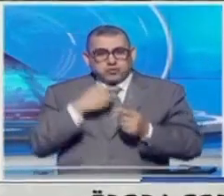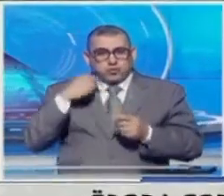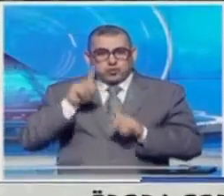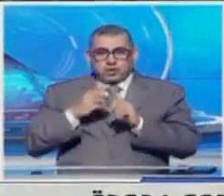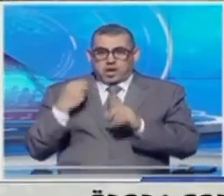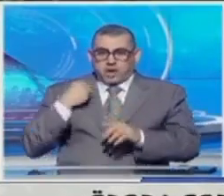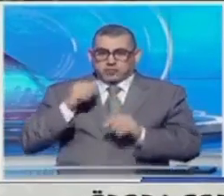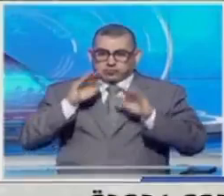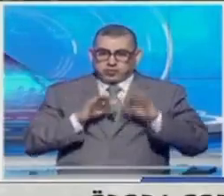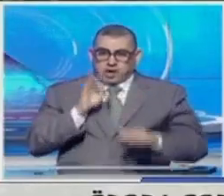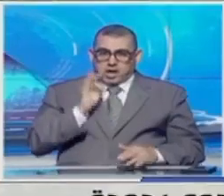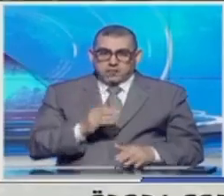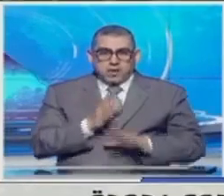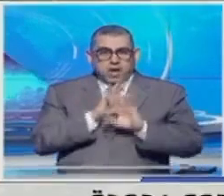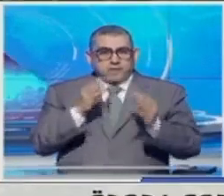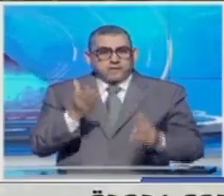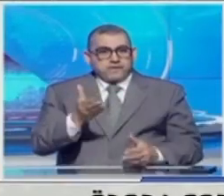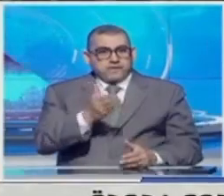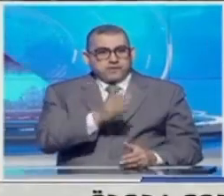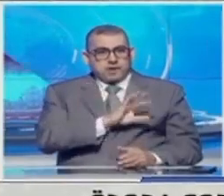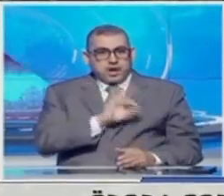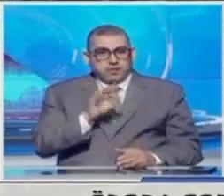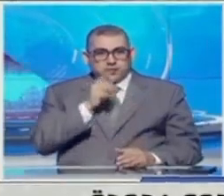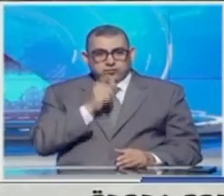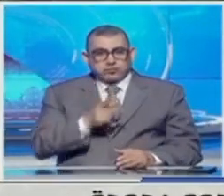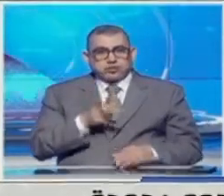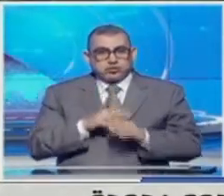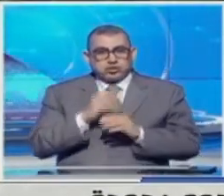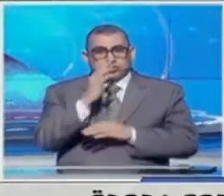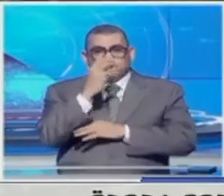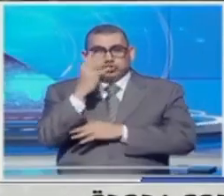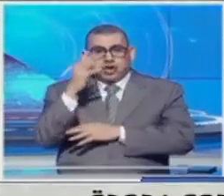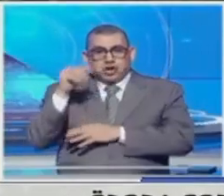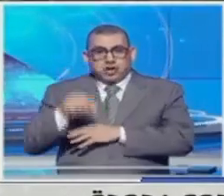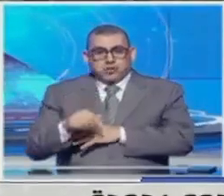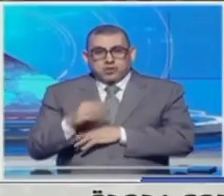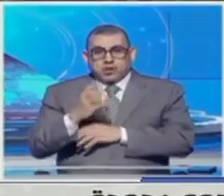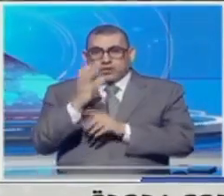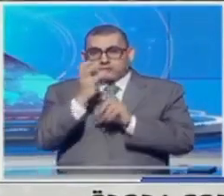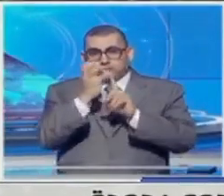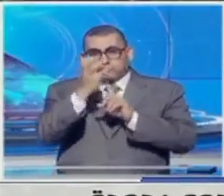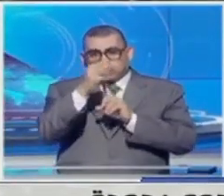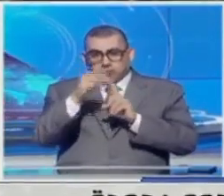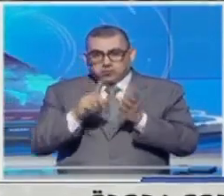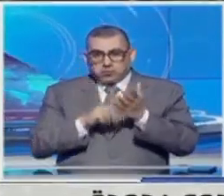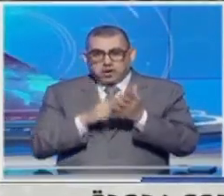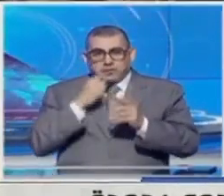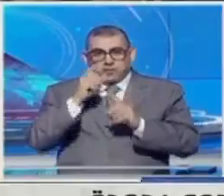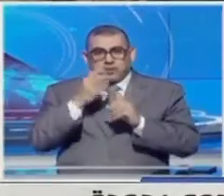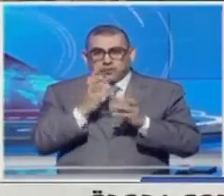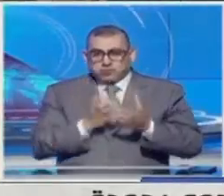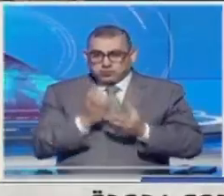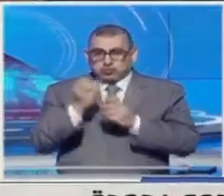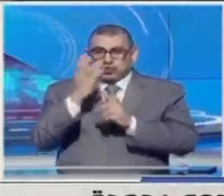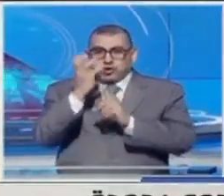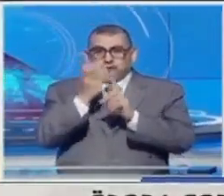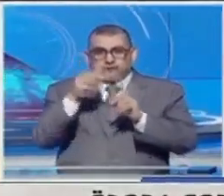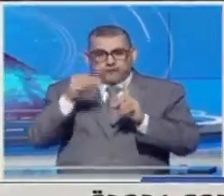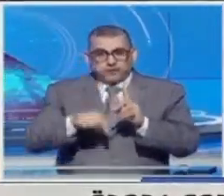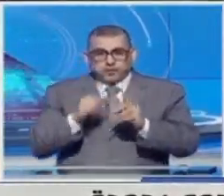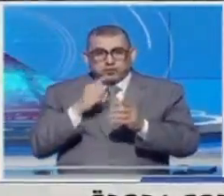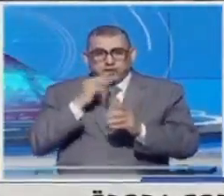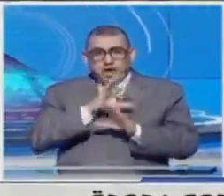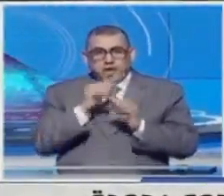الوزارة، موفرين كل حاجة وموفرين كمان أشجار مثمرة وأوريدي عليها الإسمار بتاعها. بنوفر